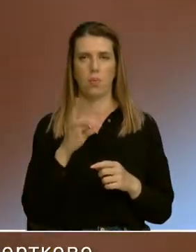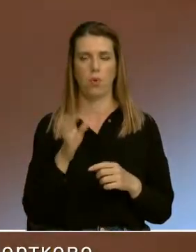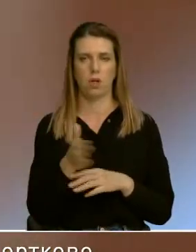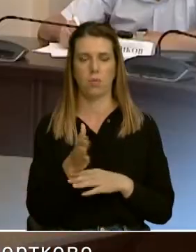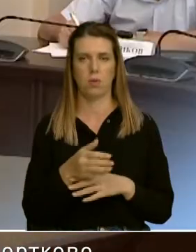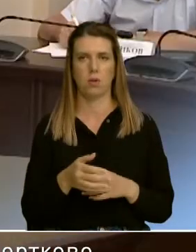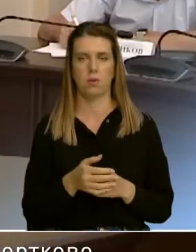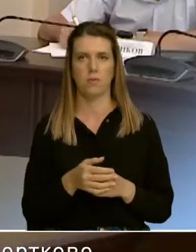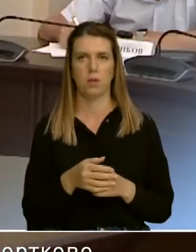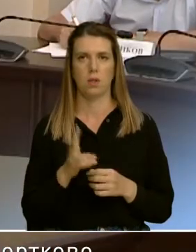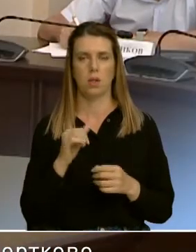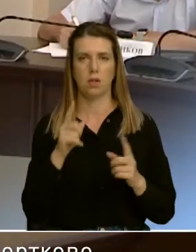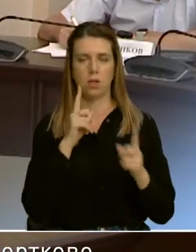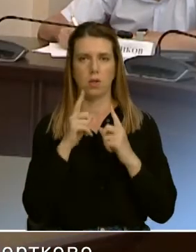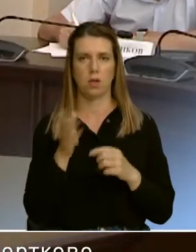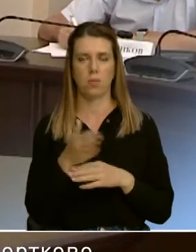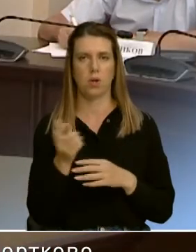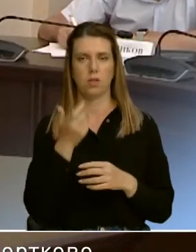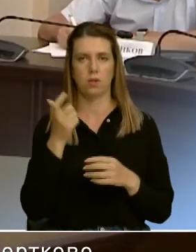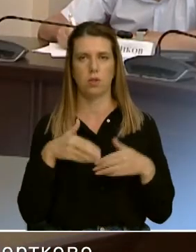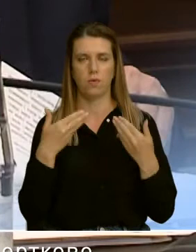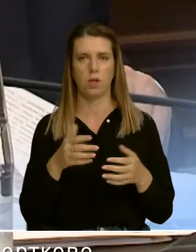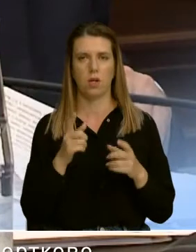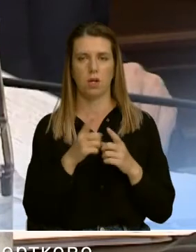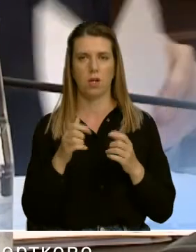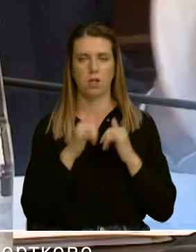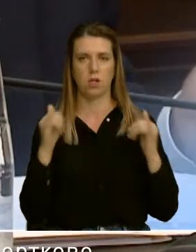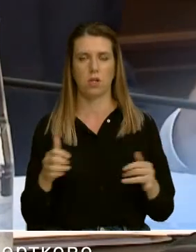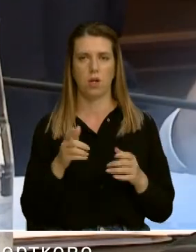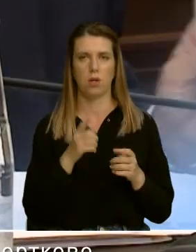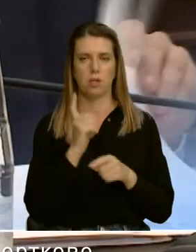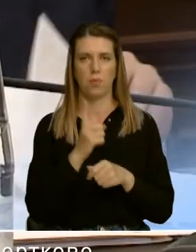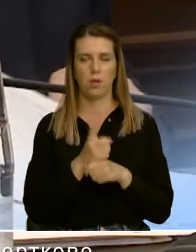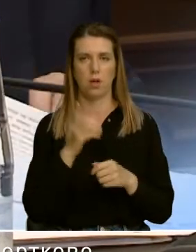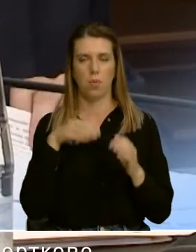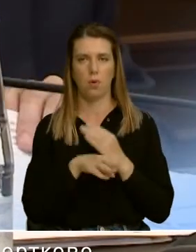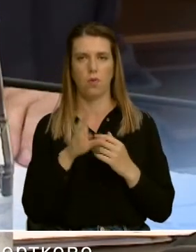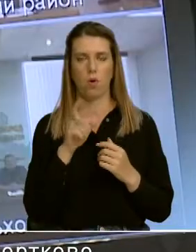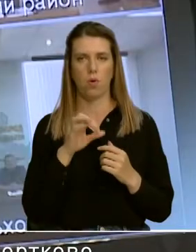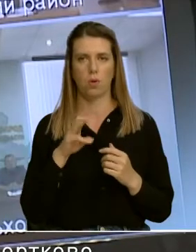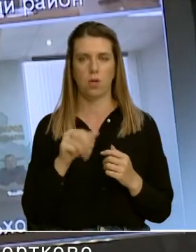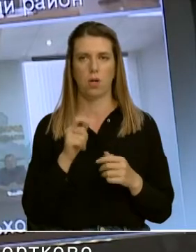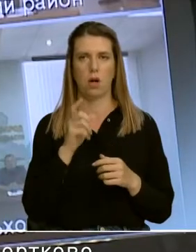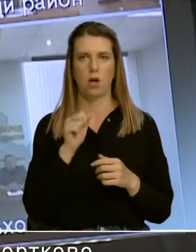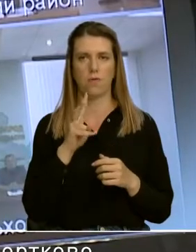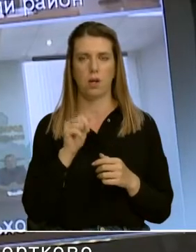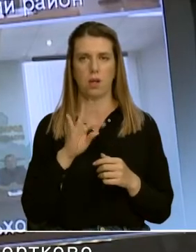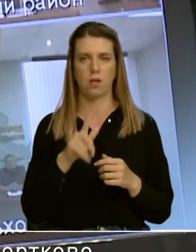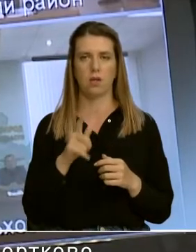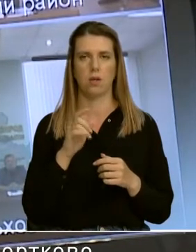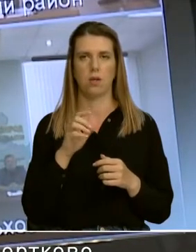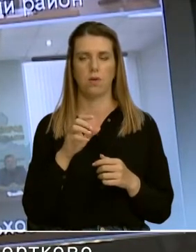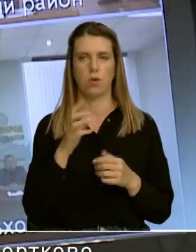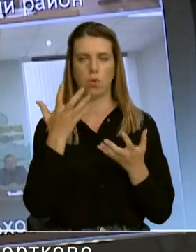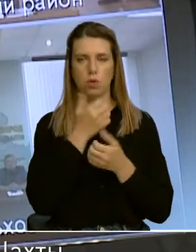рыбе. На заседании рыбохозяйственного совета предложили расширить период запрета подводной охоты с использованием аквалангов,